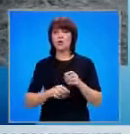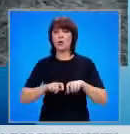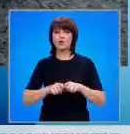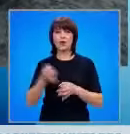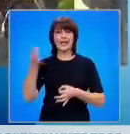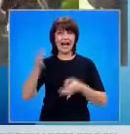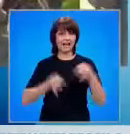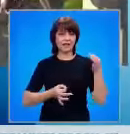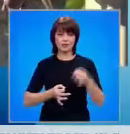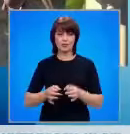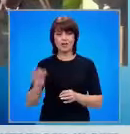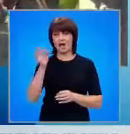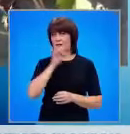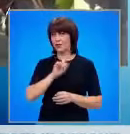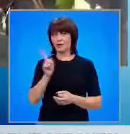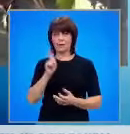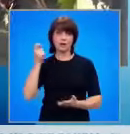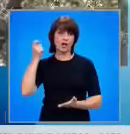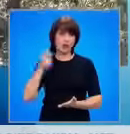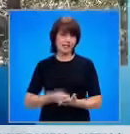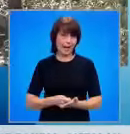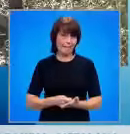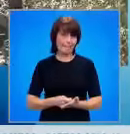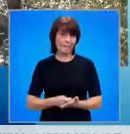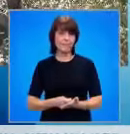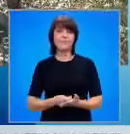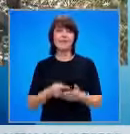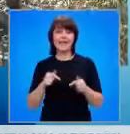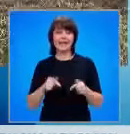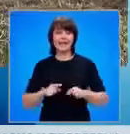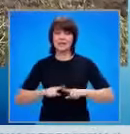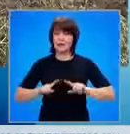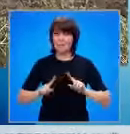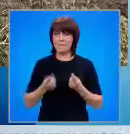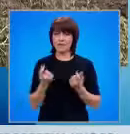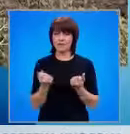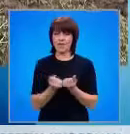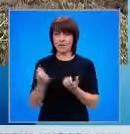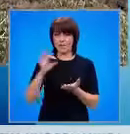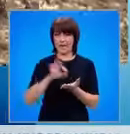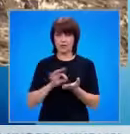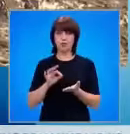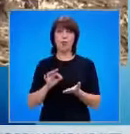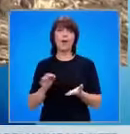никой няма да го закупи в този му вид, казват лозарите. Затова днес спешно на място пристигнах